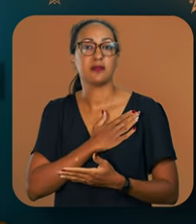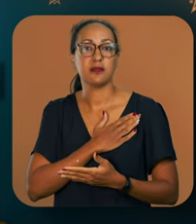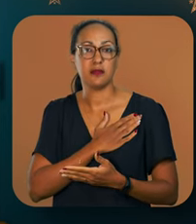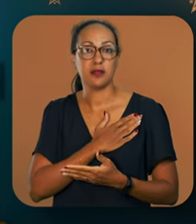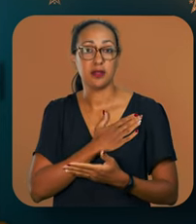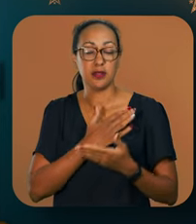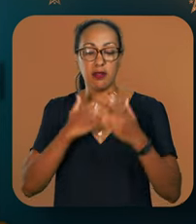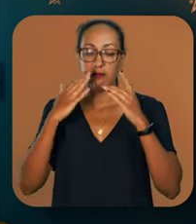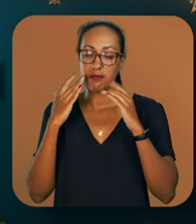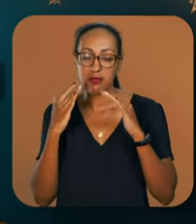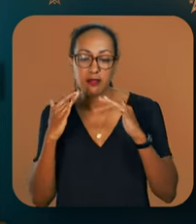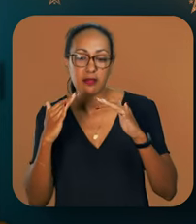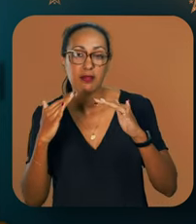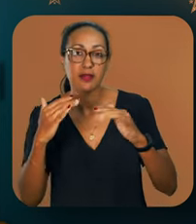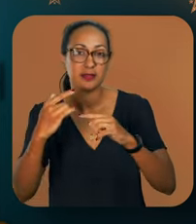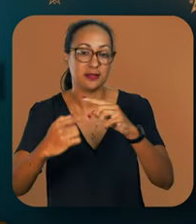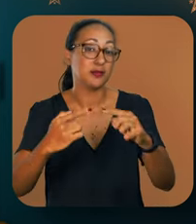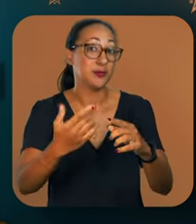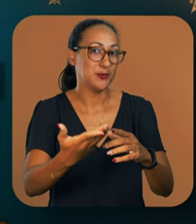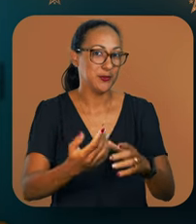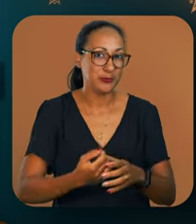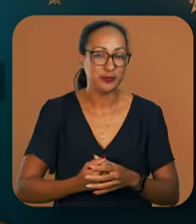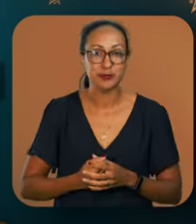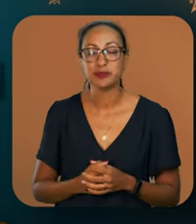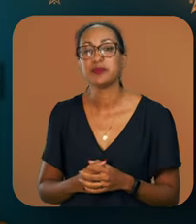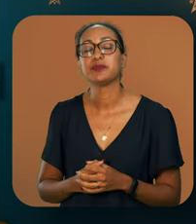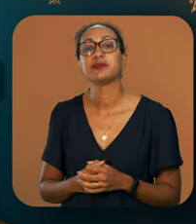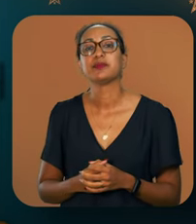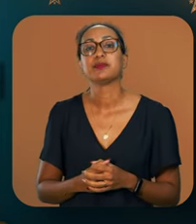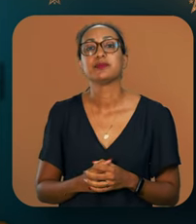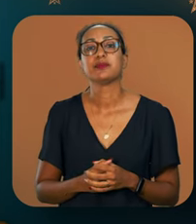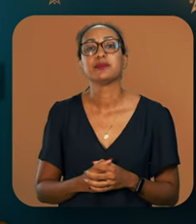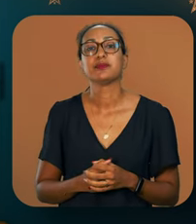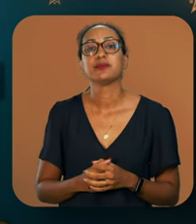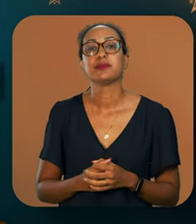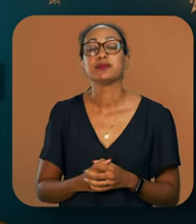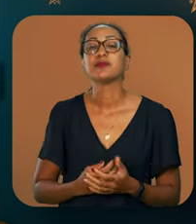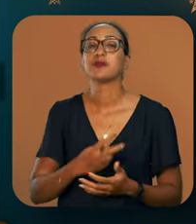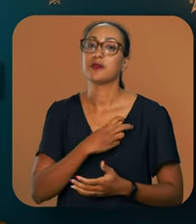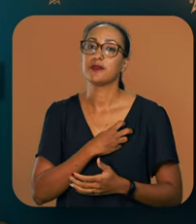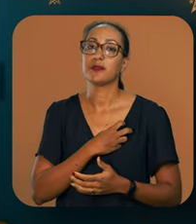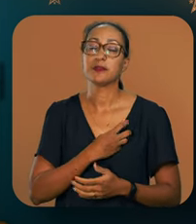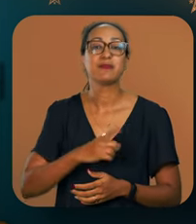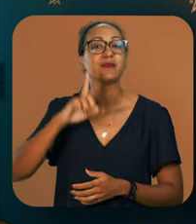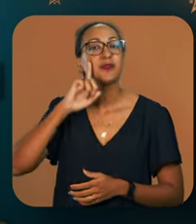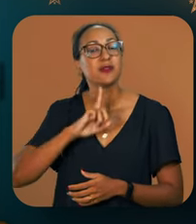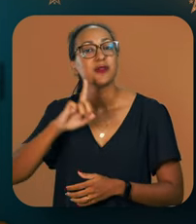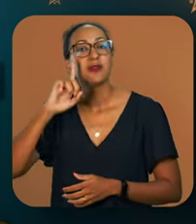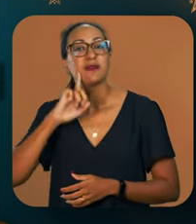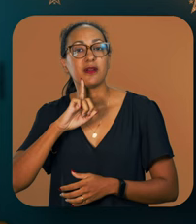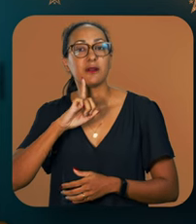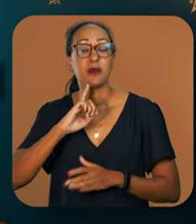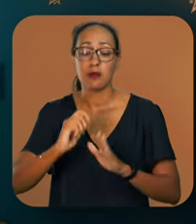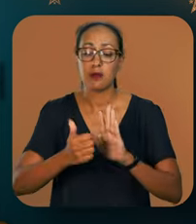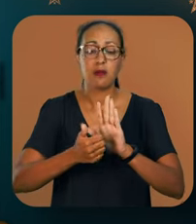source d'inspiration pour les générations à venir enfin à nos femmes qui jouent un